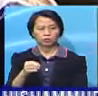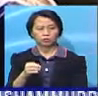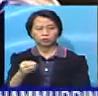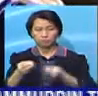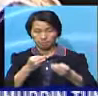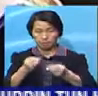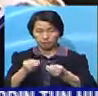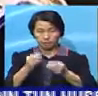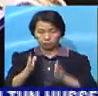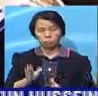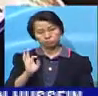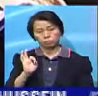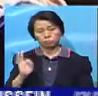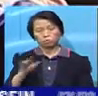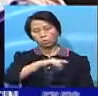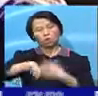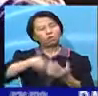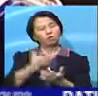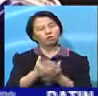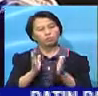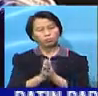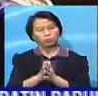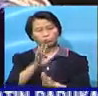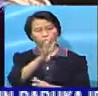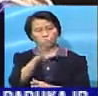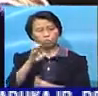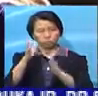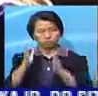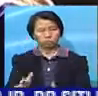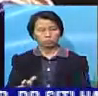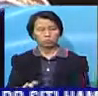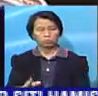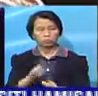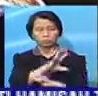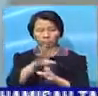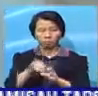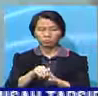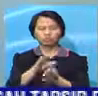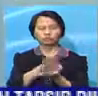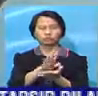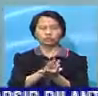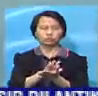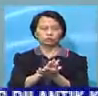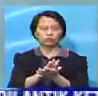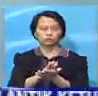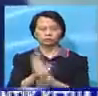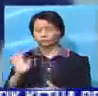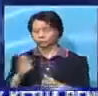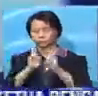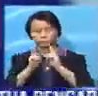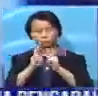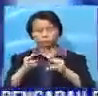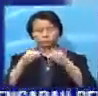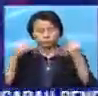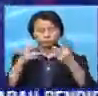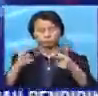management. Ya, jadi all in lebih kurang dalam 400 termasuk orang. Termasuk akademi sekali. Termasuk akademi. Beliau berucap pada majlis